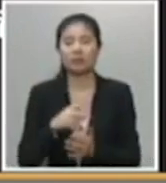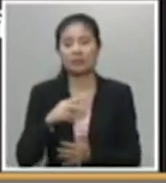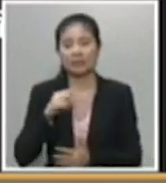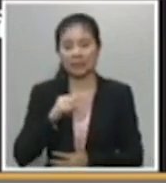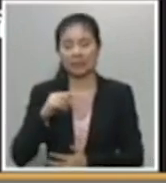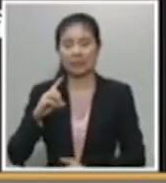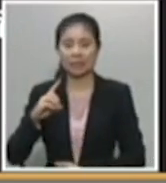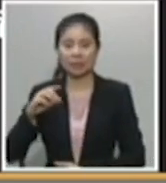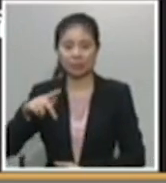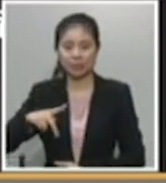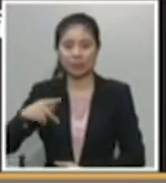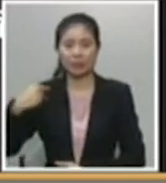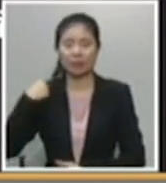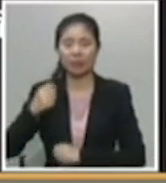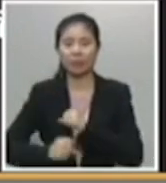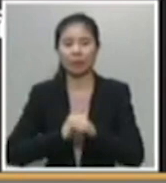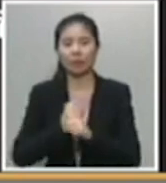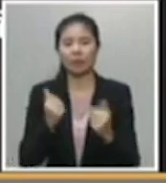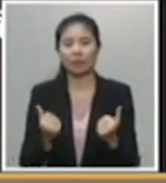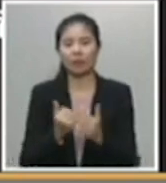นี่ยปีนี้อยู่ที่ประมาณ